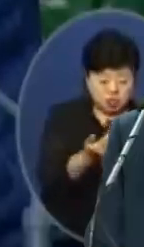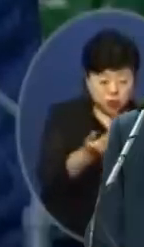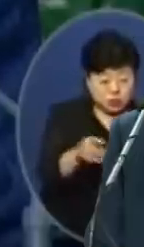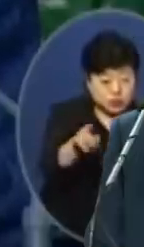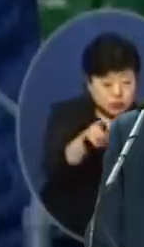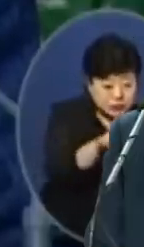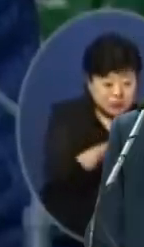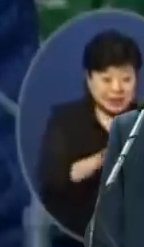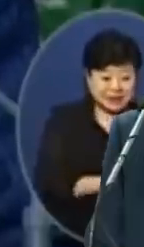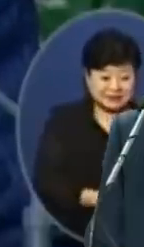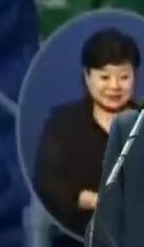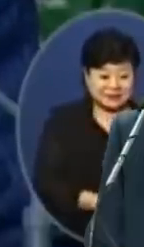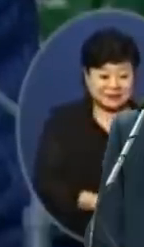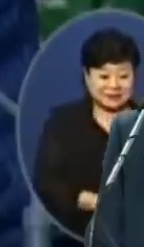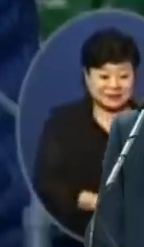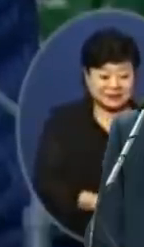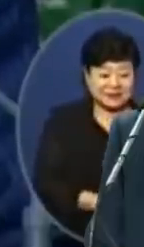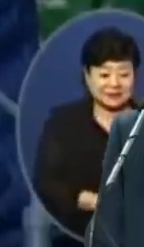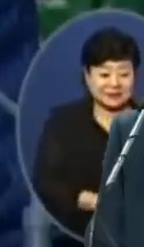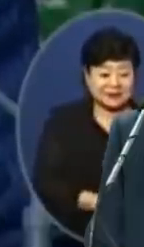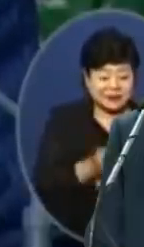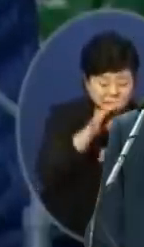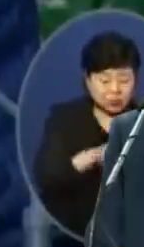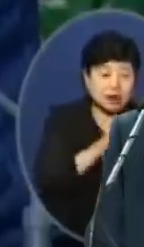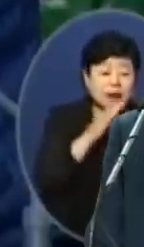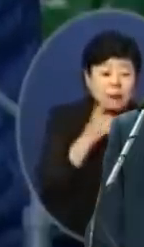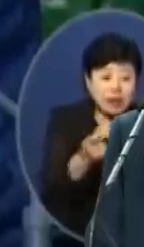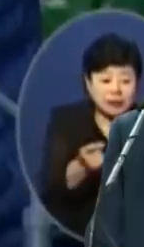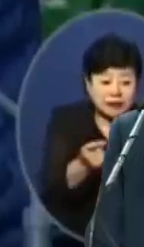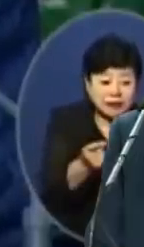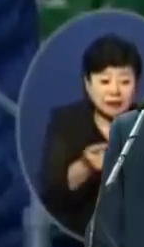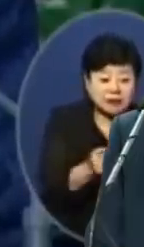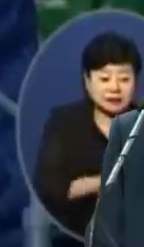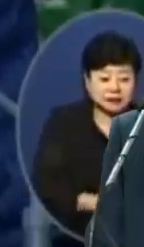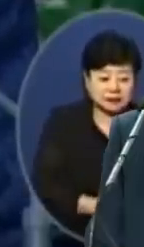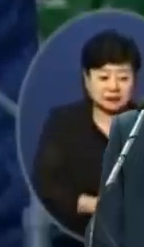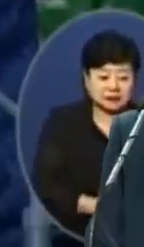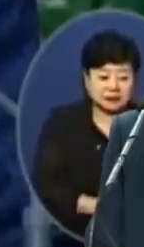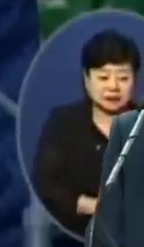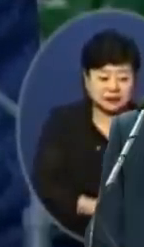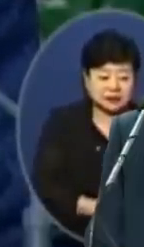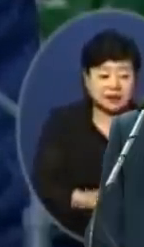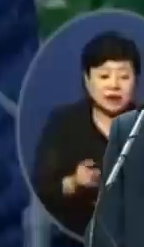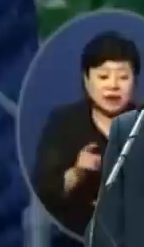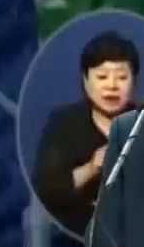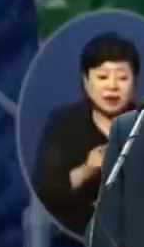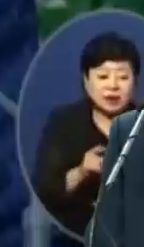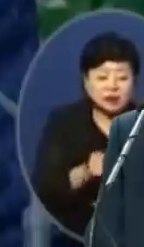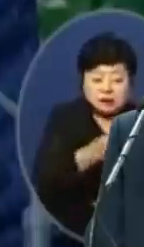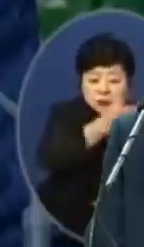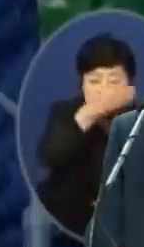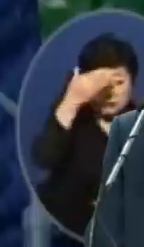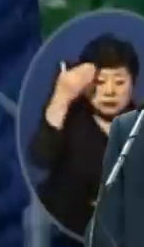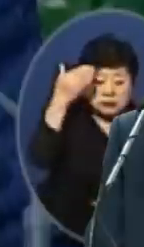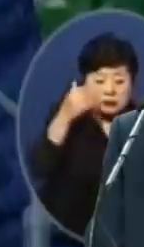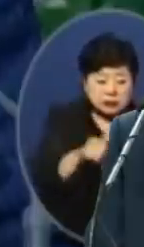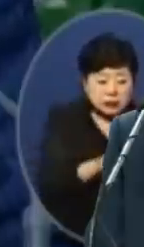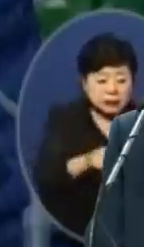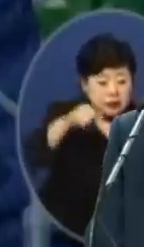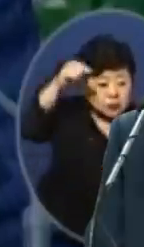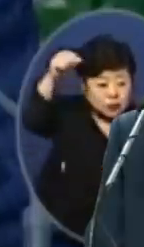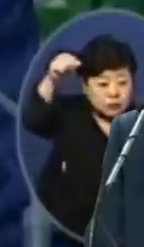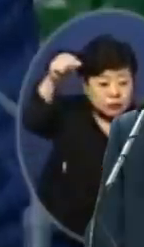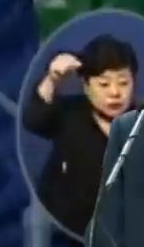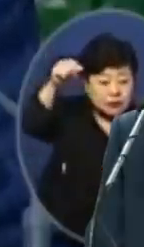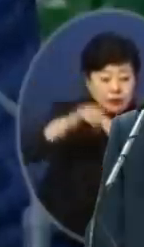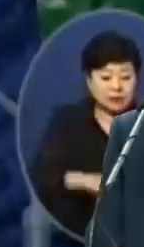믿습니다. 그러니까 성도들이 아멘 하는데 지 주명시라는 중년 남자가 손을